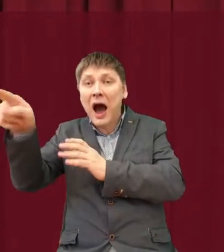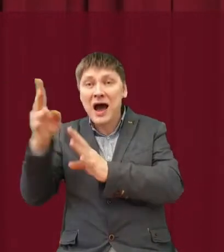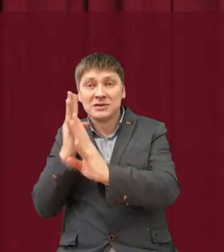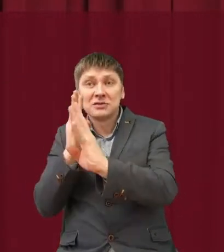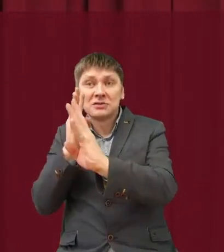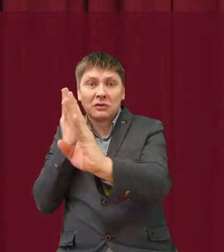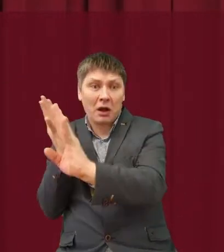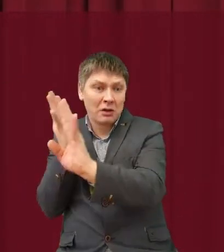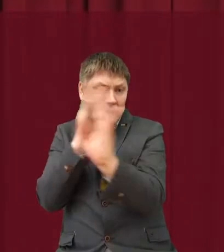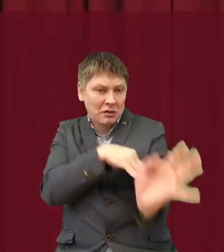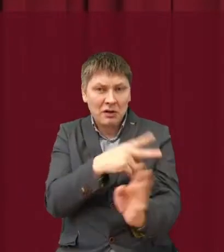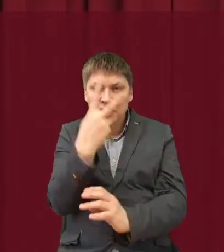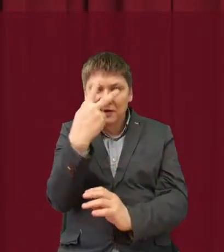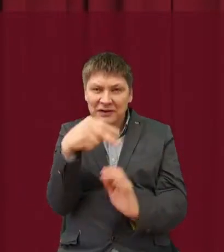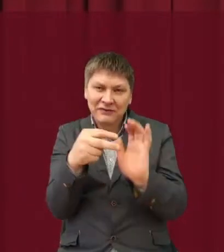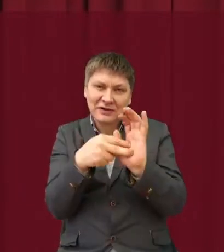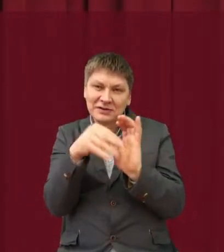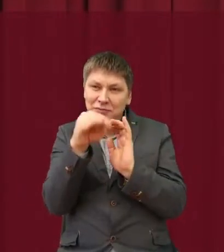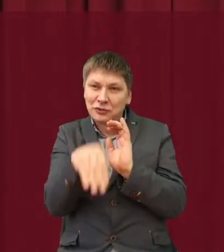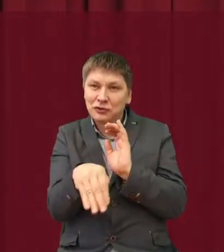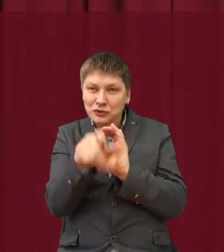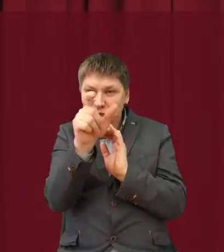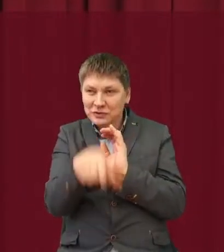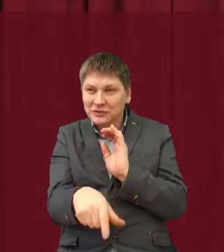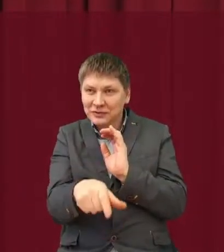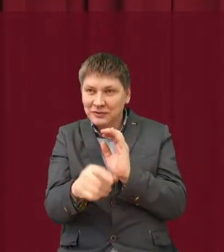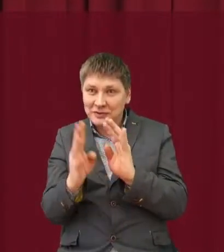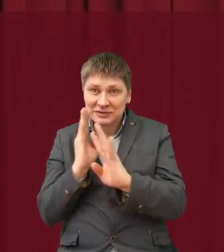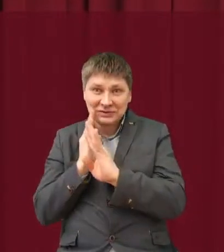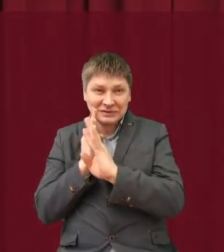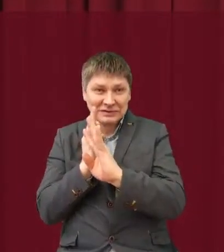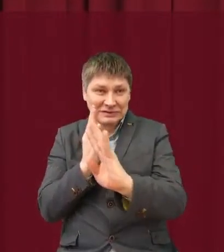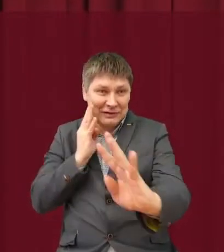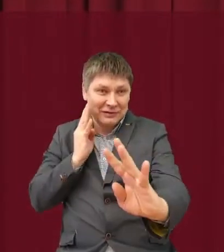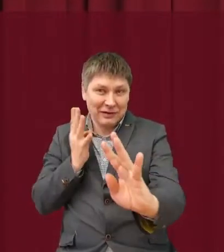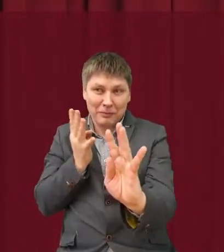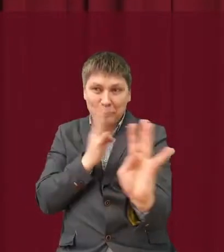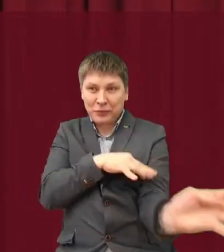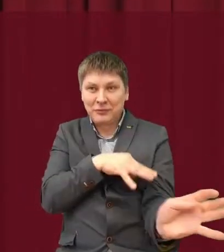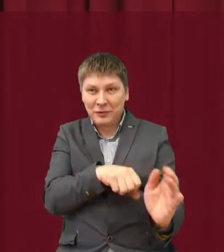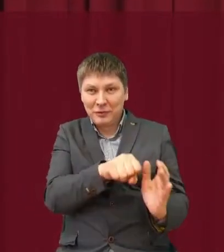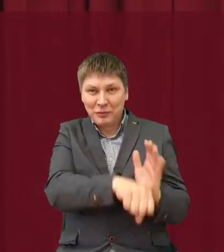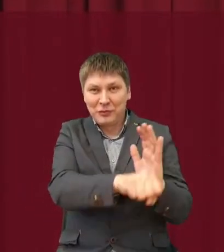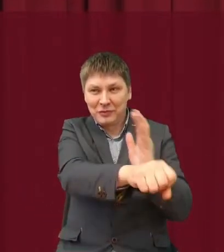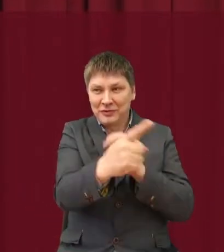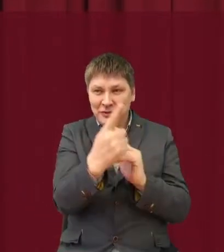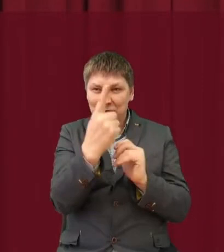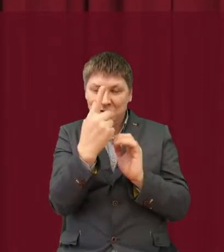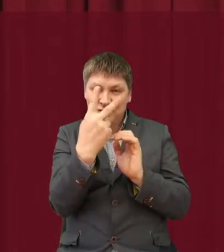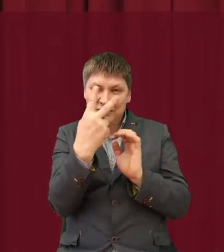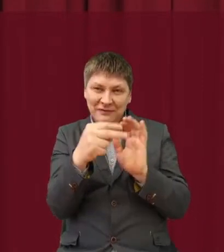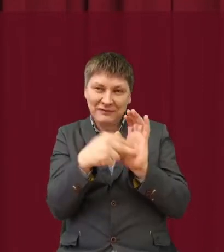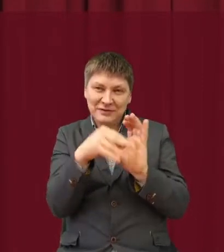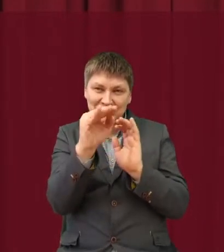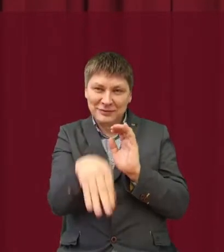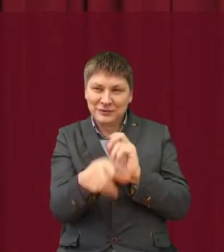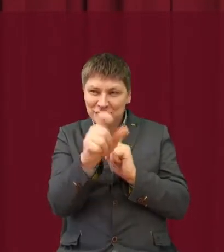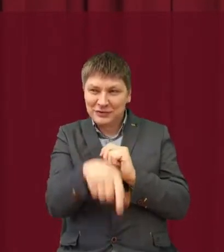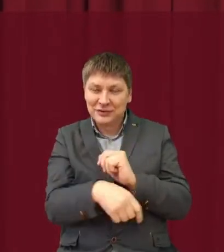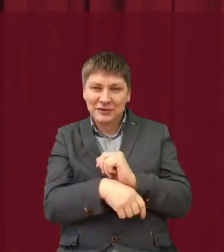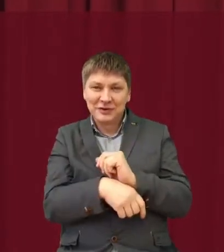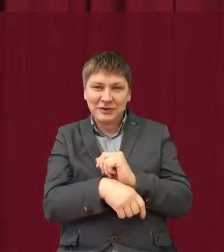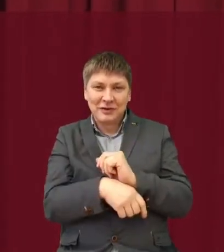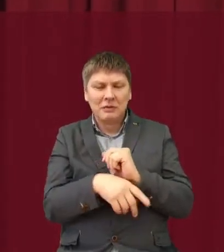тысяч человек Интересная история записана в этом месте писания И о чем мы здесь